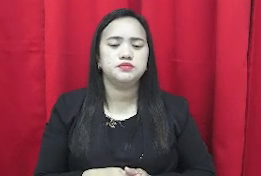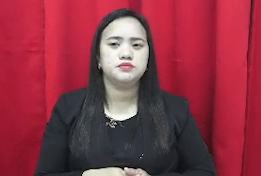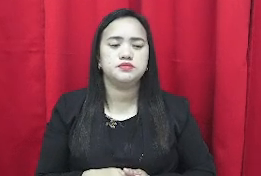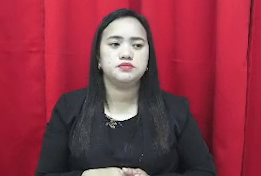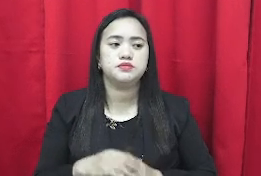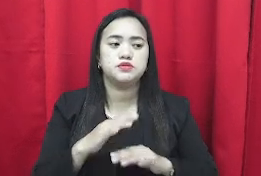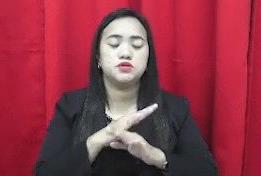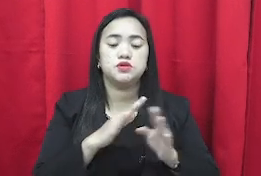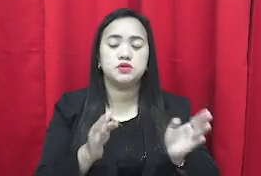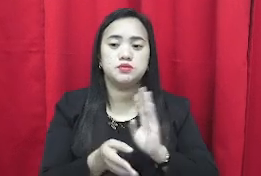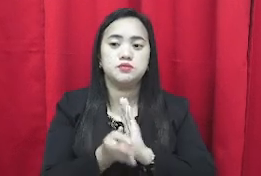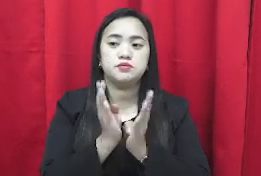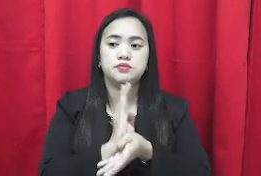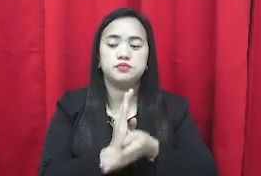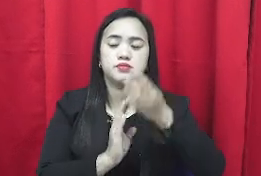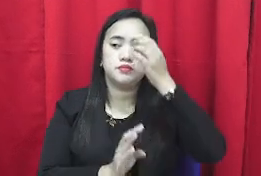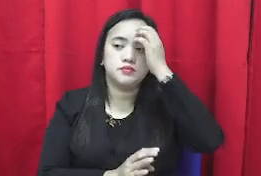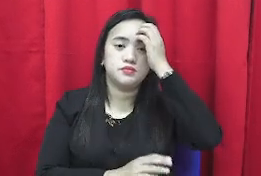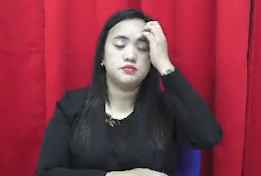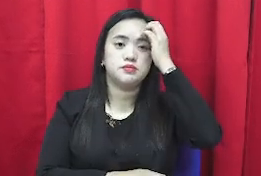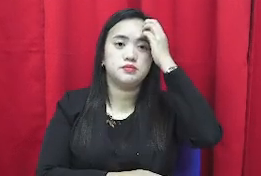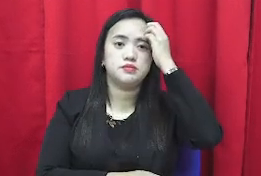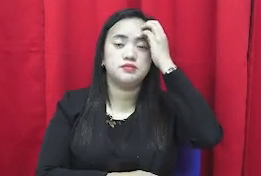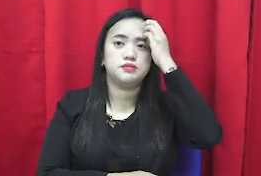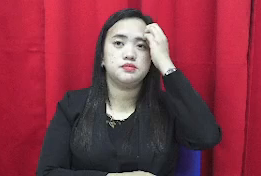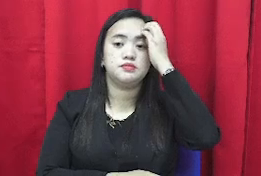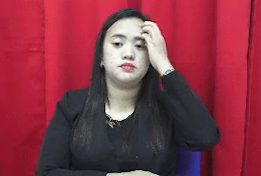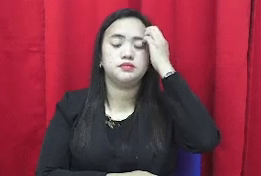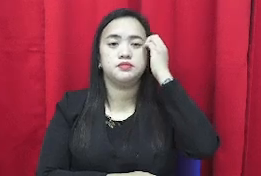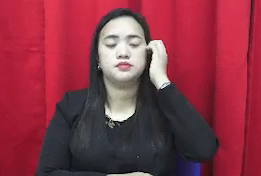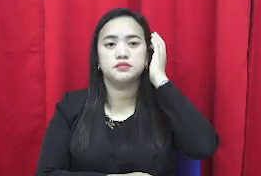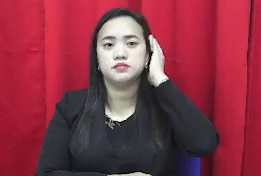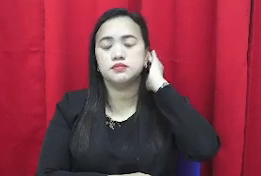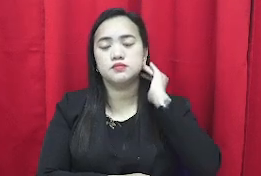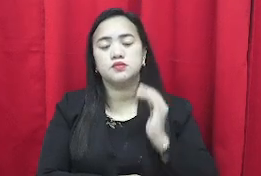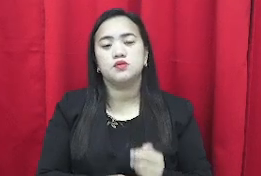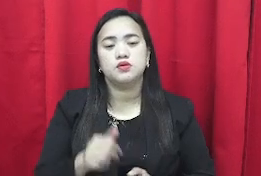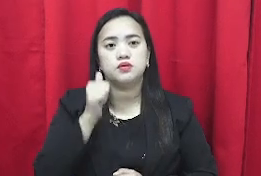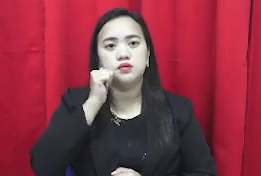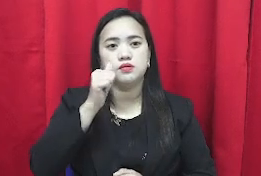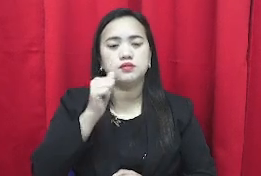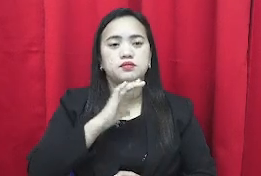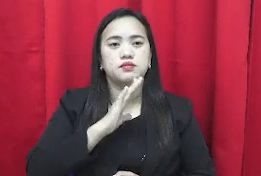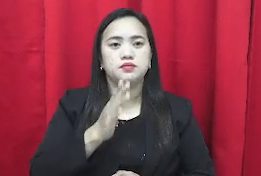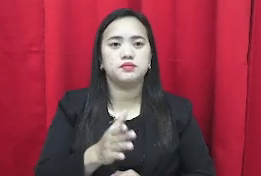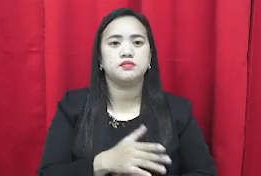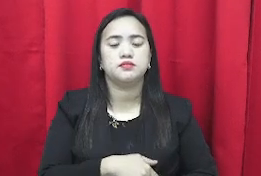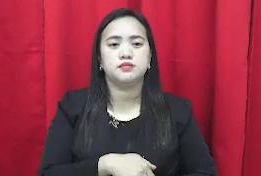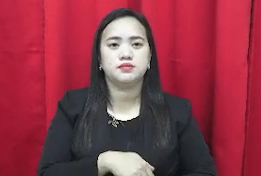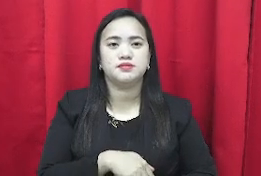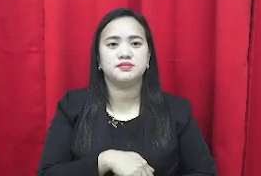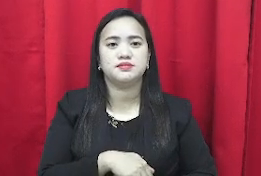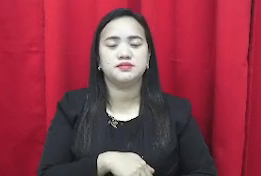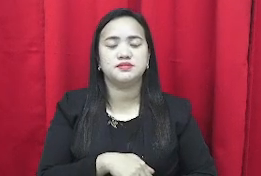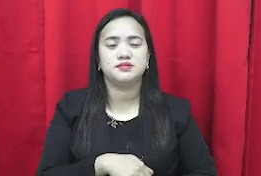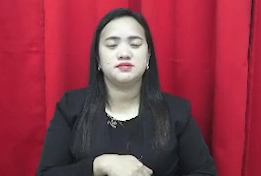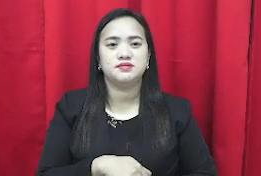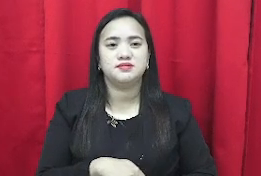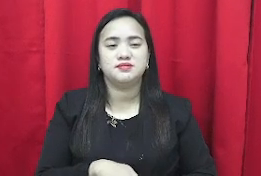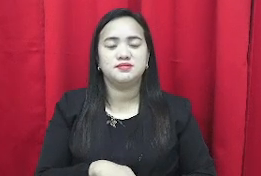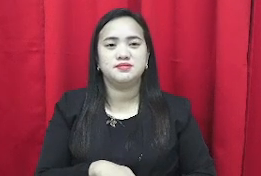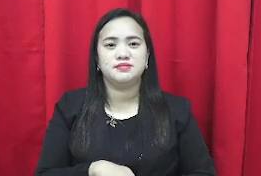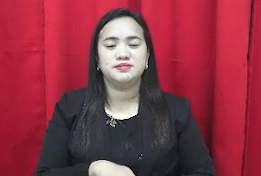ng buhay alam niyo ako mga anak ko puro babae pera lang yung panganay ko